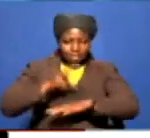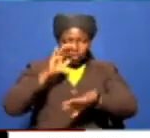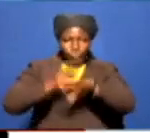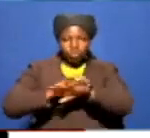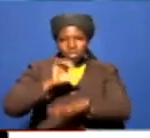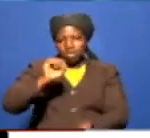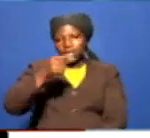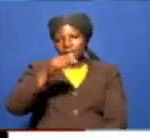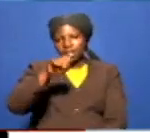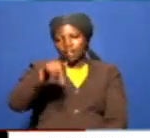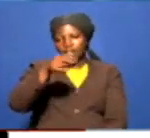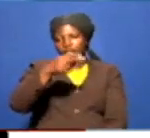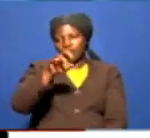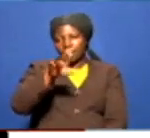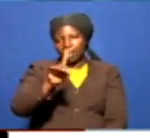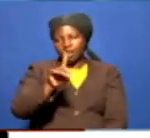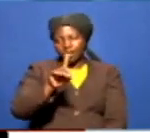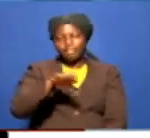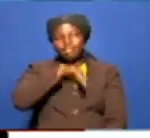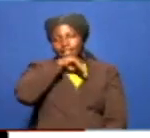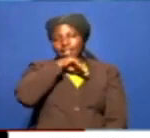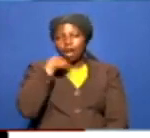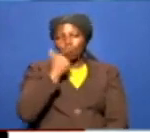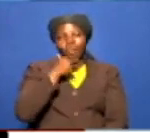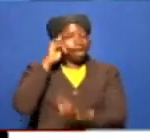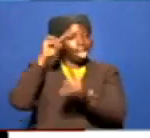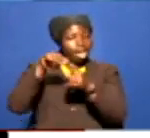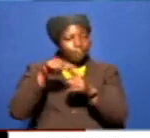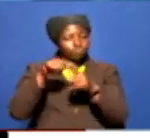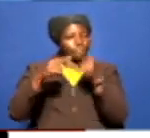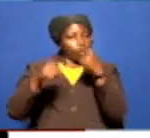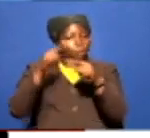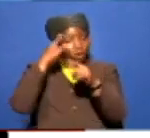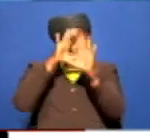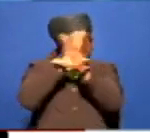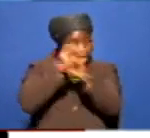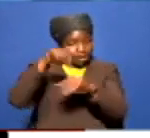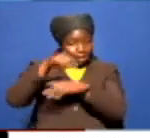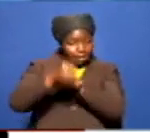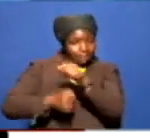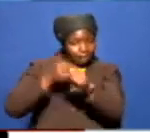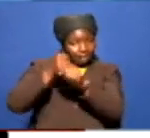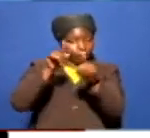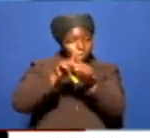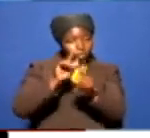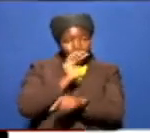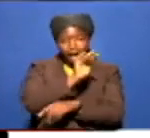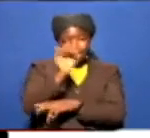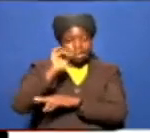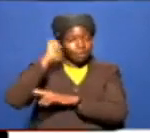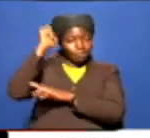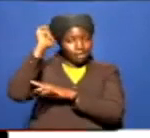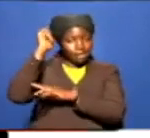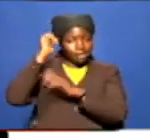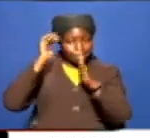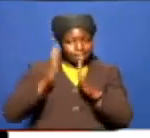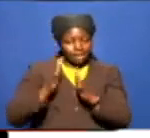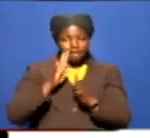pia anawania urais mwaka huu pia aliwataka wanasiasa kuvumiliana.